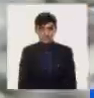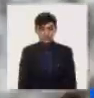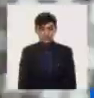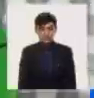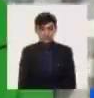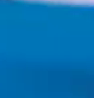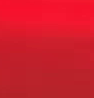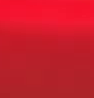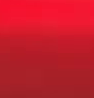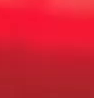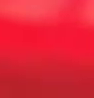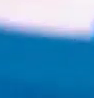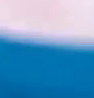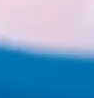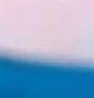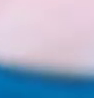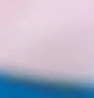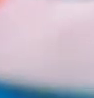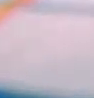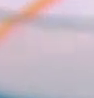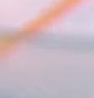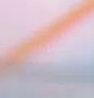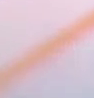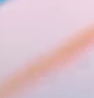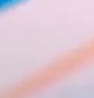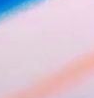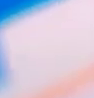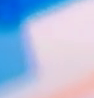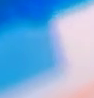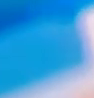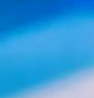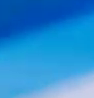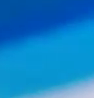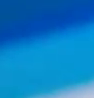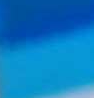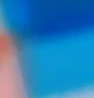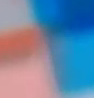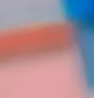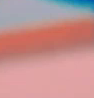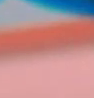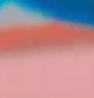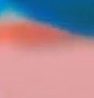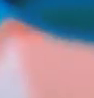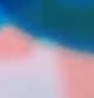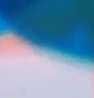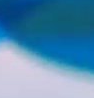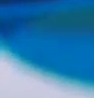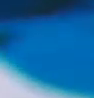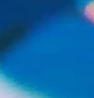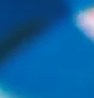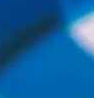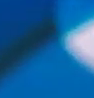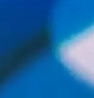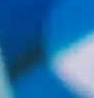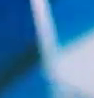Информбюро Алматы. Смотрите Информбюро на YouTube. Прямые эфиры, репортажи с места событий, аналитика, журналистские